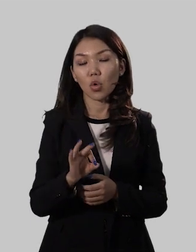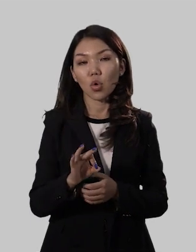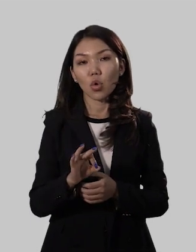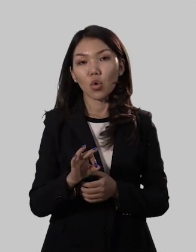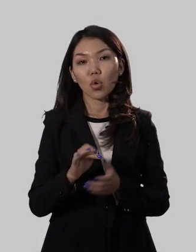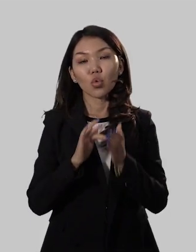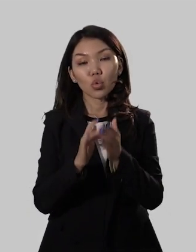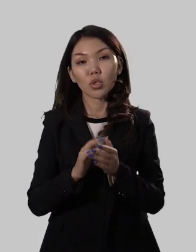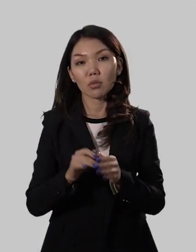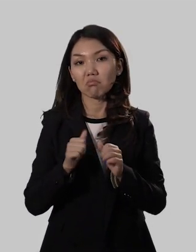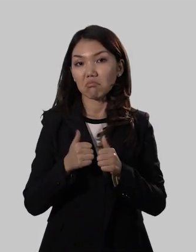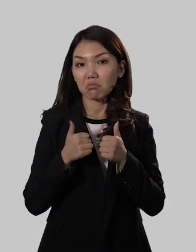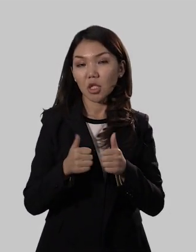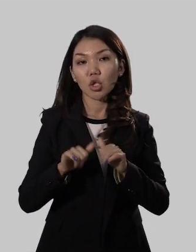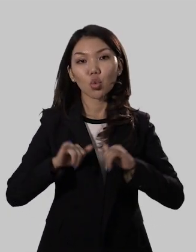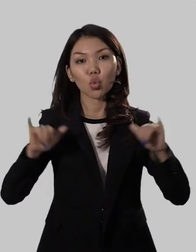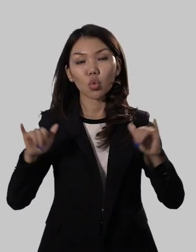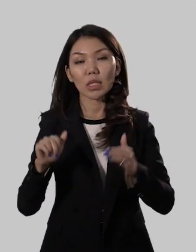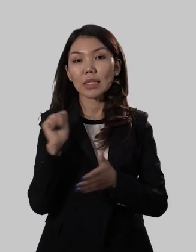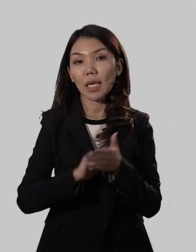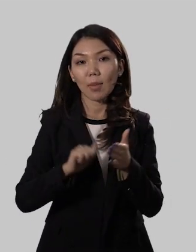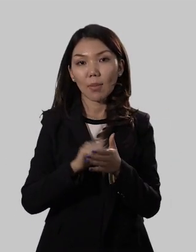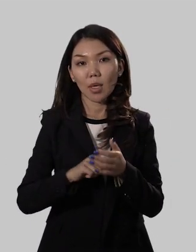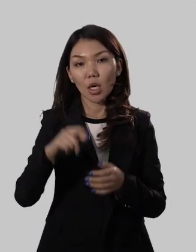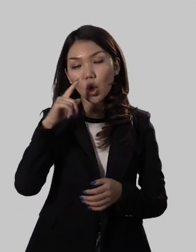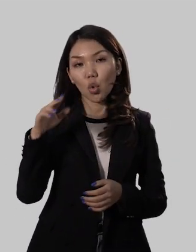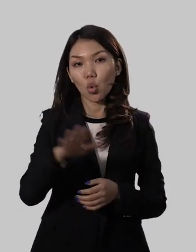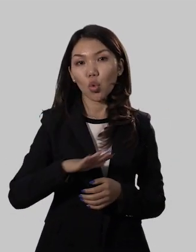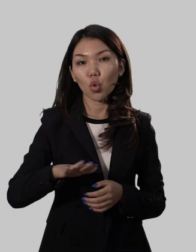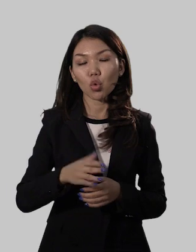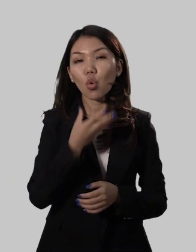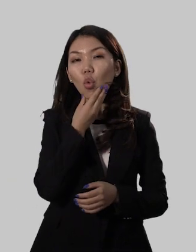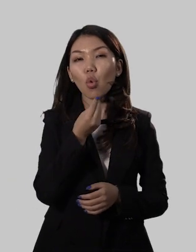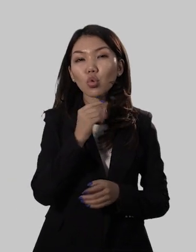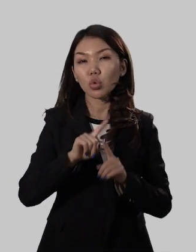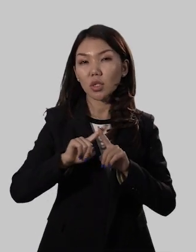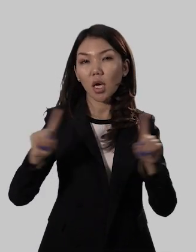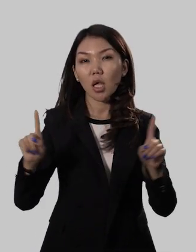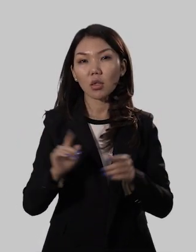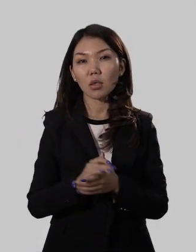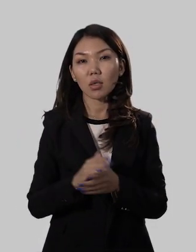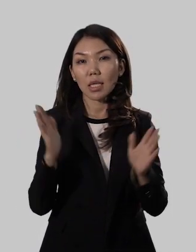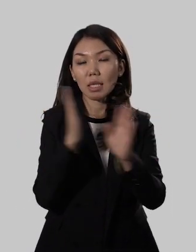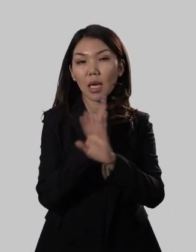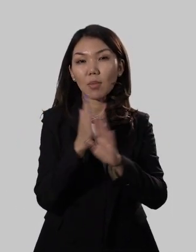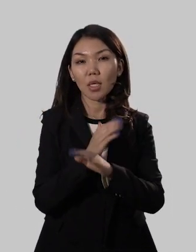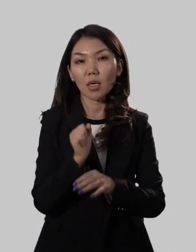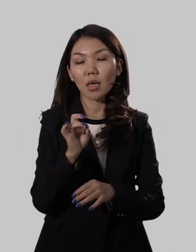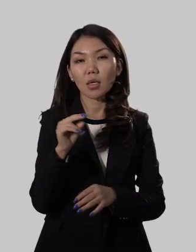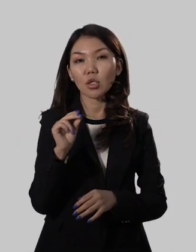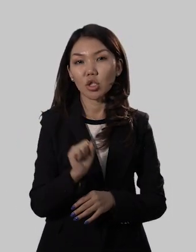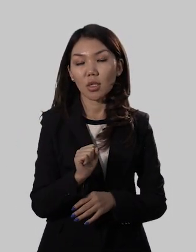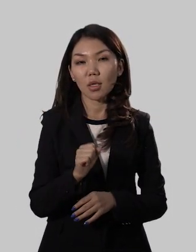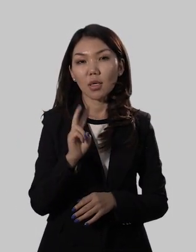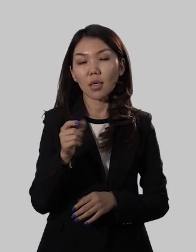экотуризм жакшы өнүккөн. Себеби, өлкөдө кооз, уникалдуу, табигый